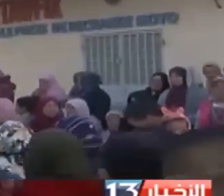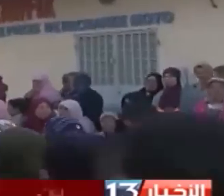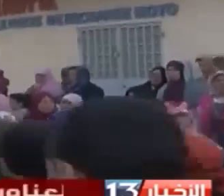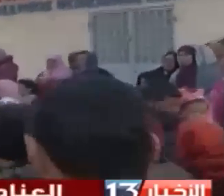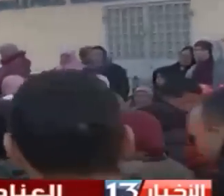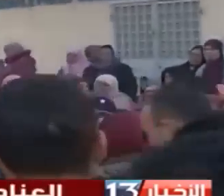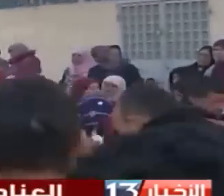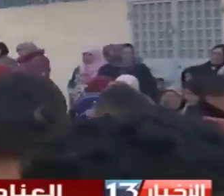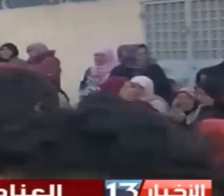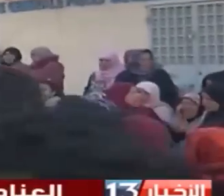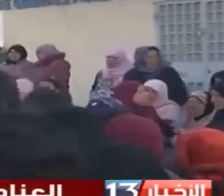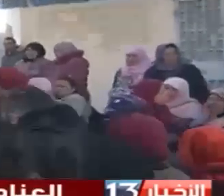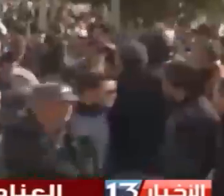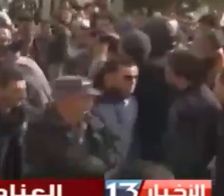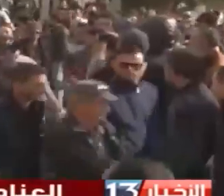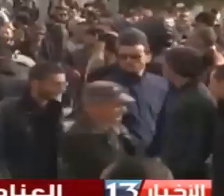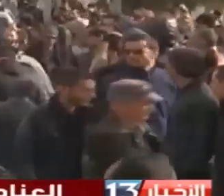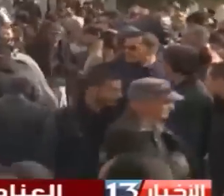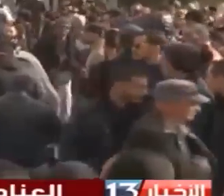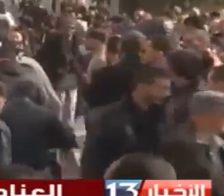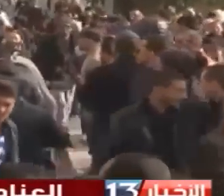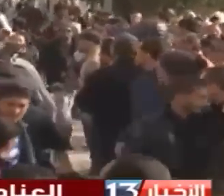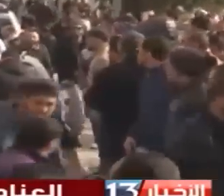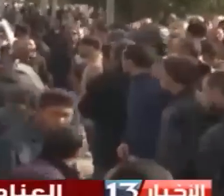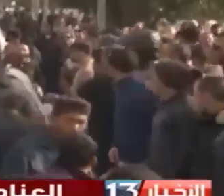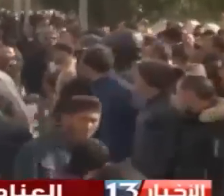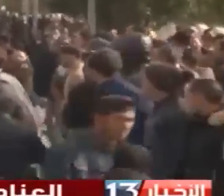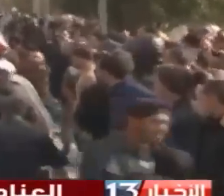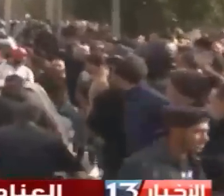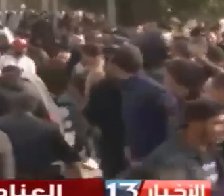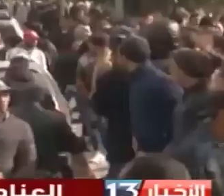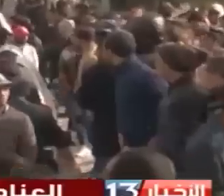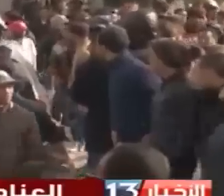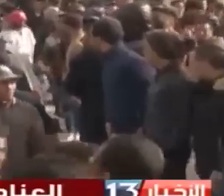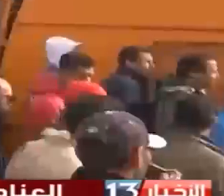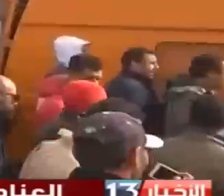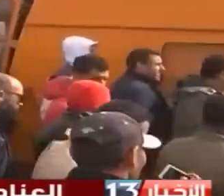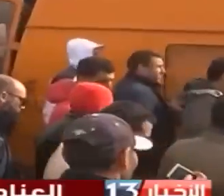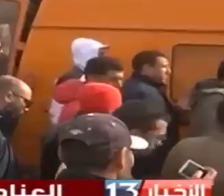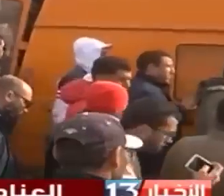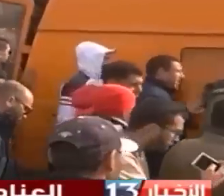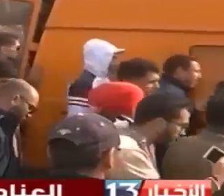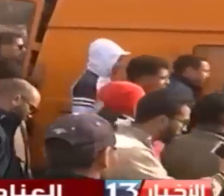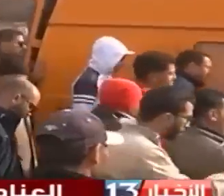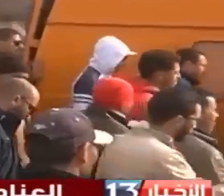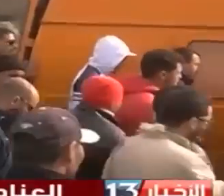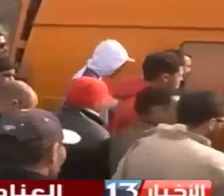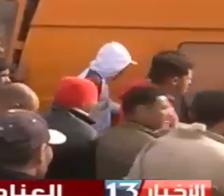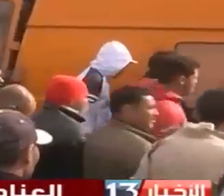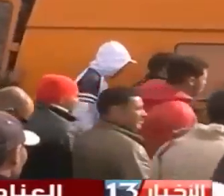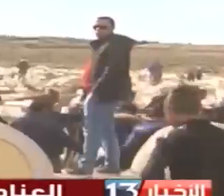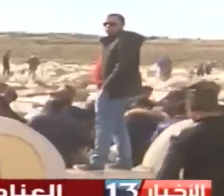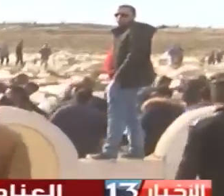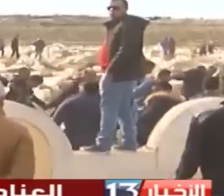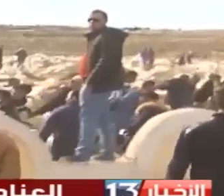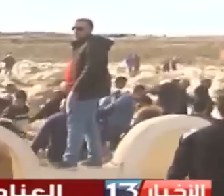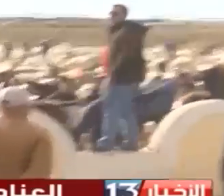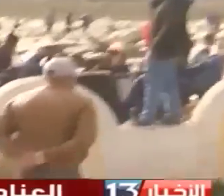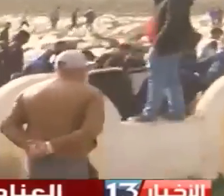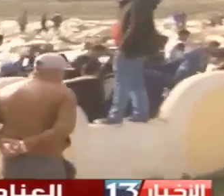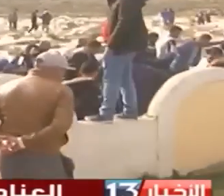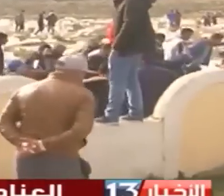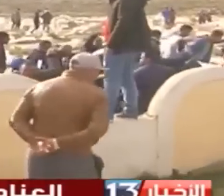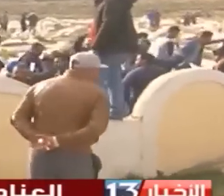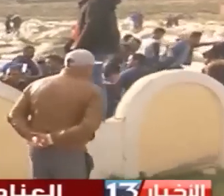عودة الهدوء إلى مفترق حي النور وسط مدينة القصرين بعد عمد عدد من شباب الجهة إلى حرق العجلات مساء أمس وغلق